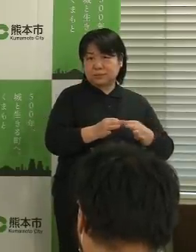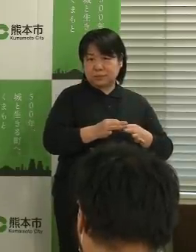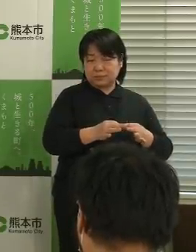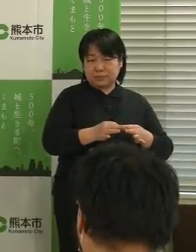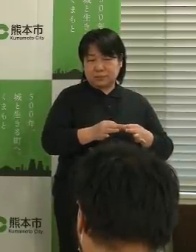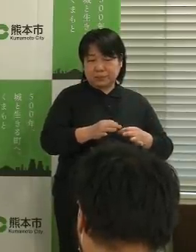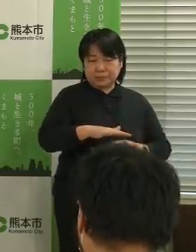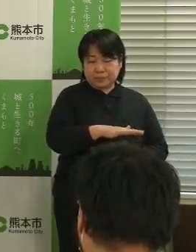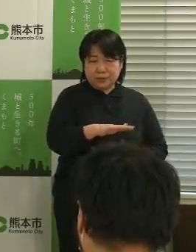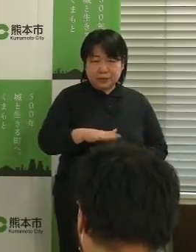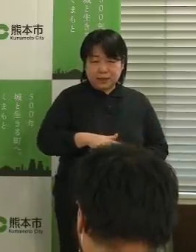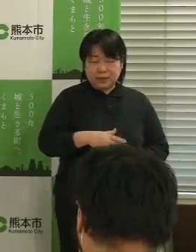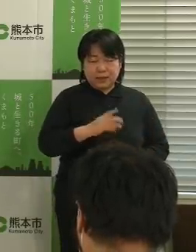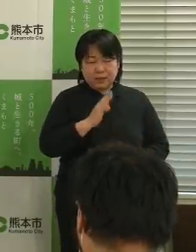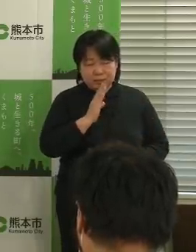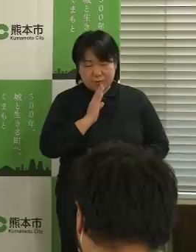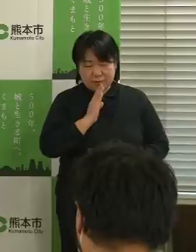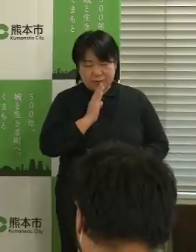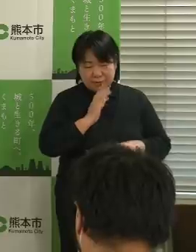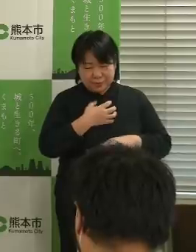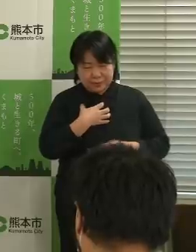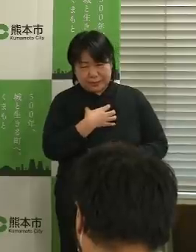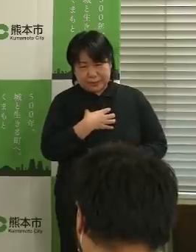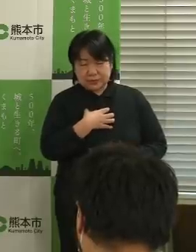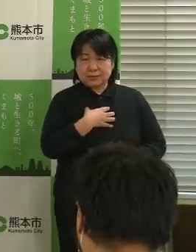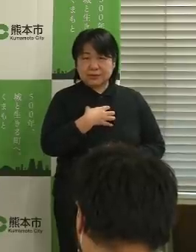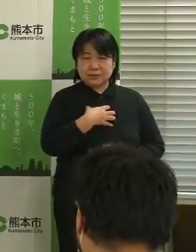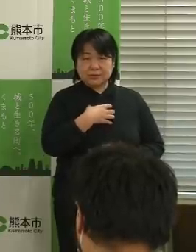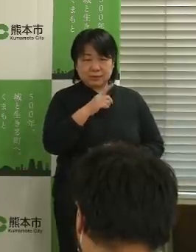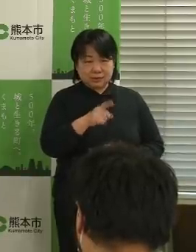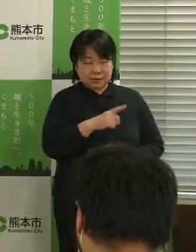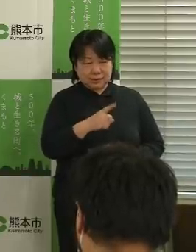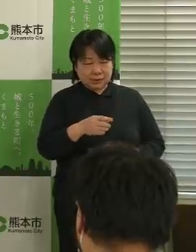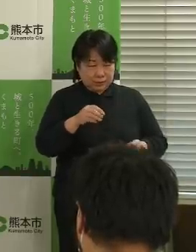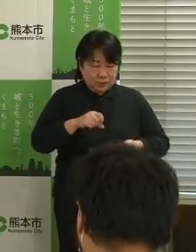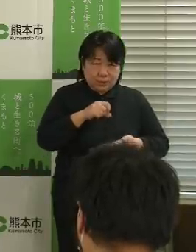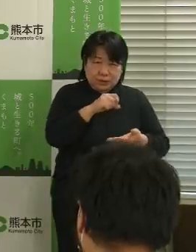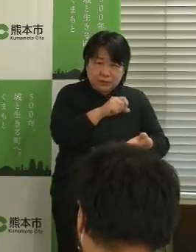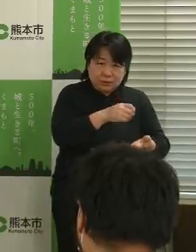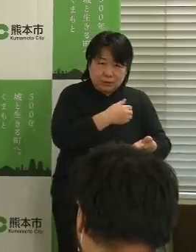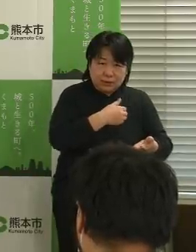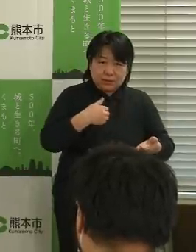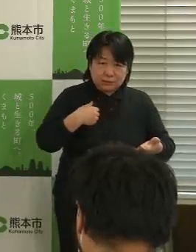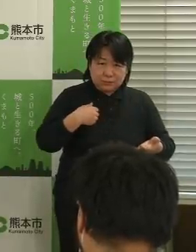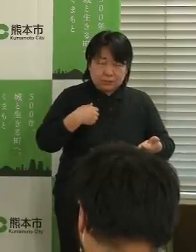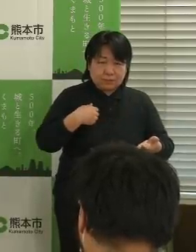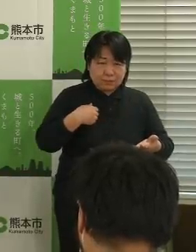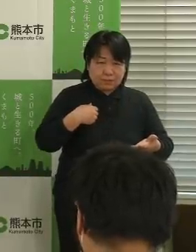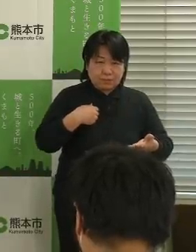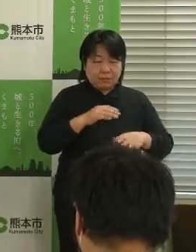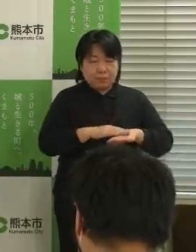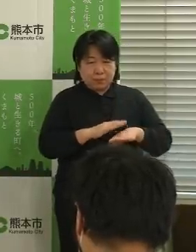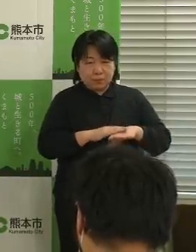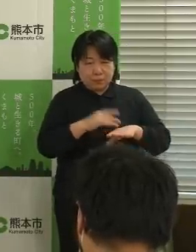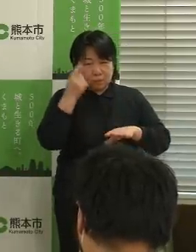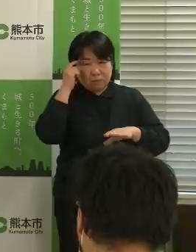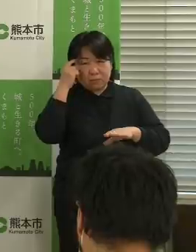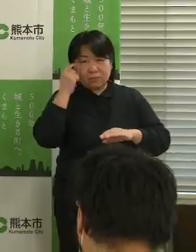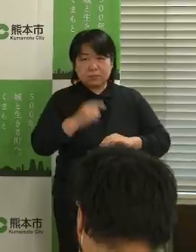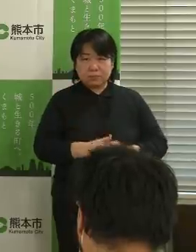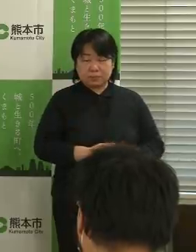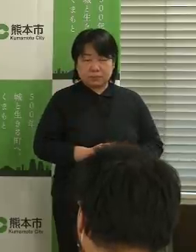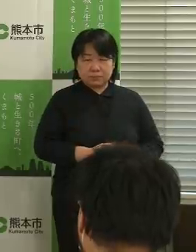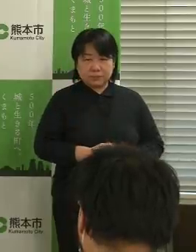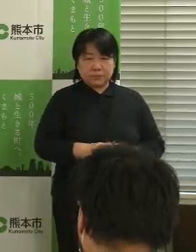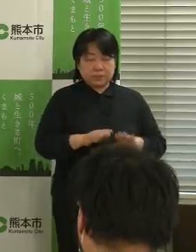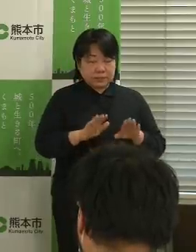当にお困りのところにきちんと届くような形のですね、ものをですね、やりたいと考えておりまして、今実は、